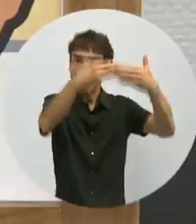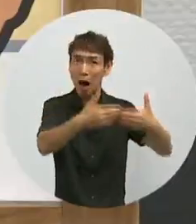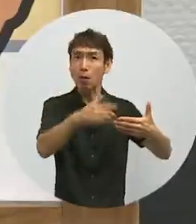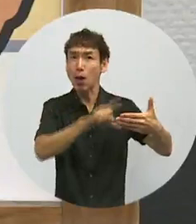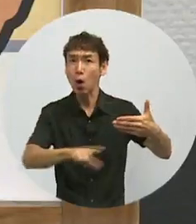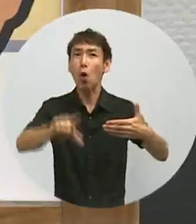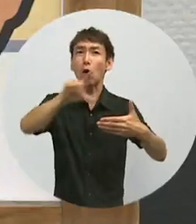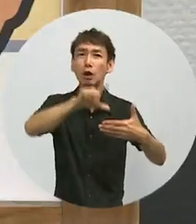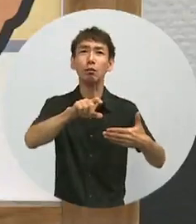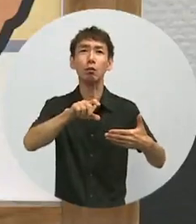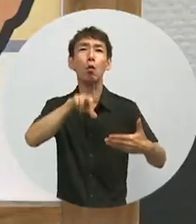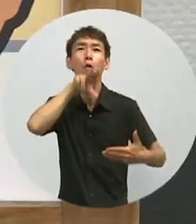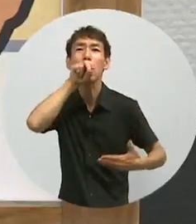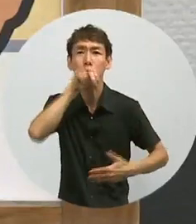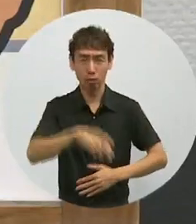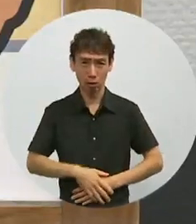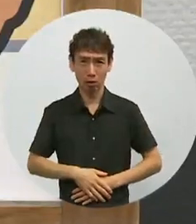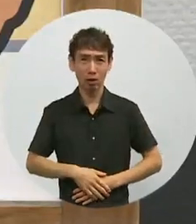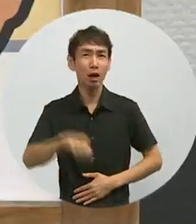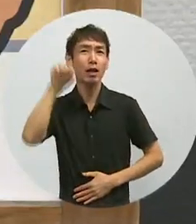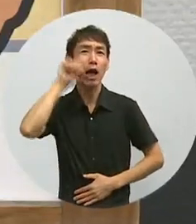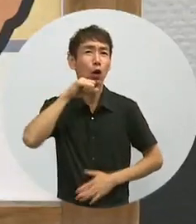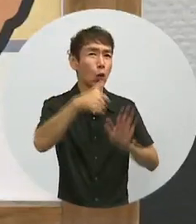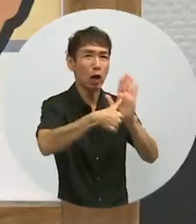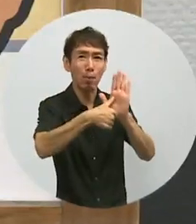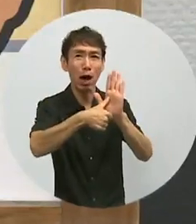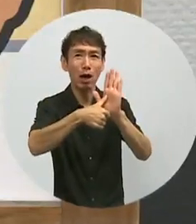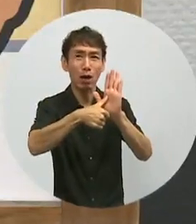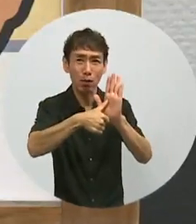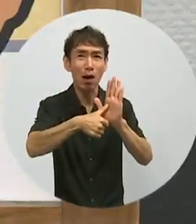から猫の名前はネズミで決定だ